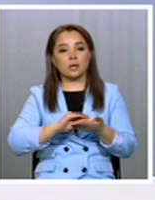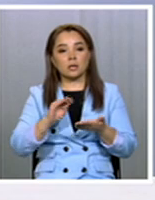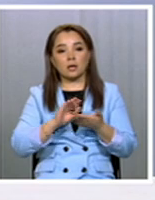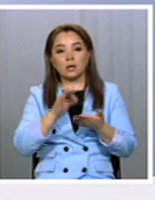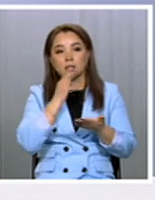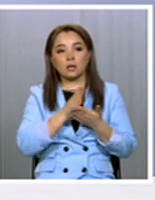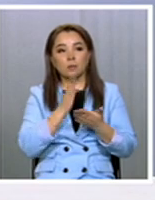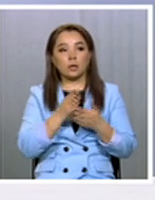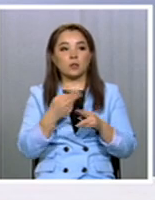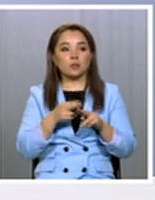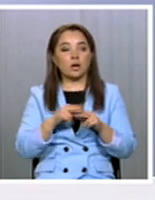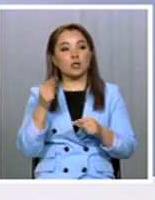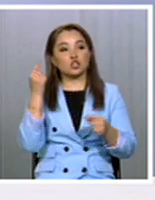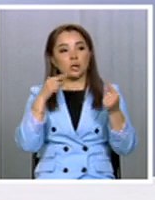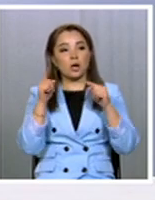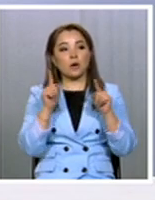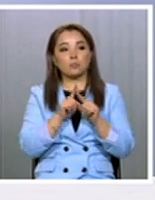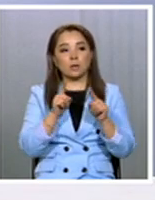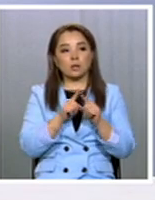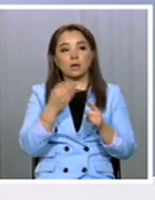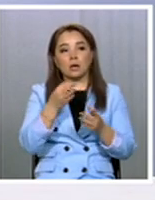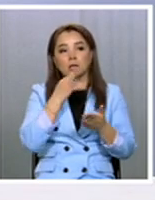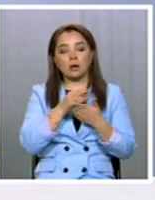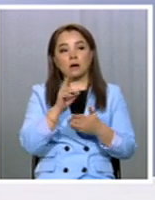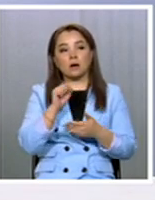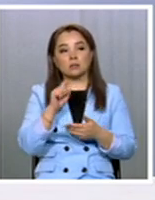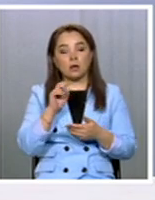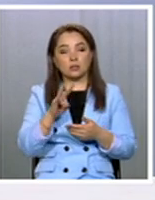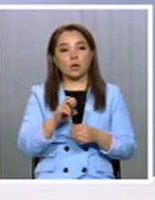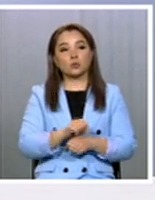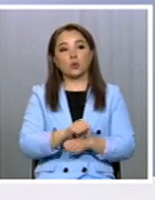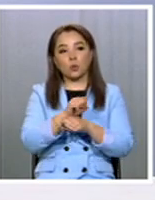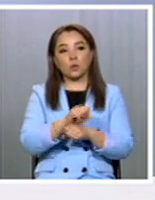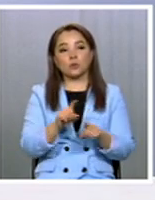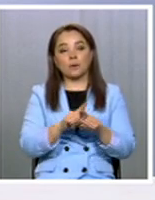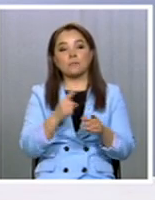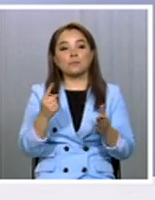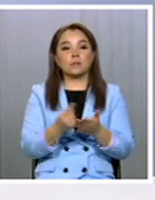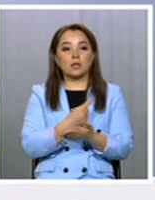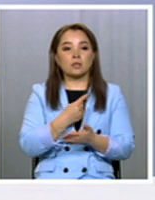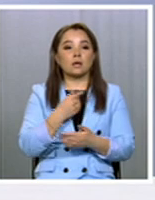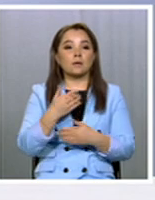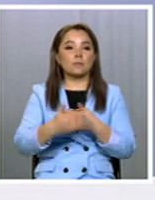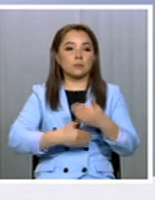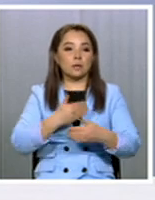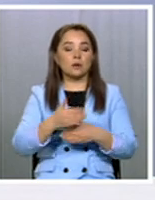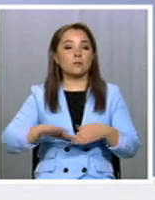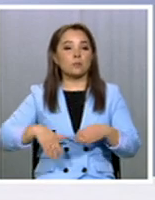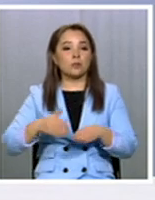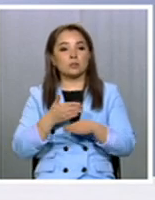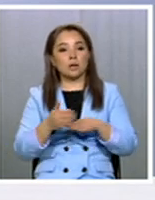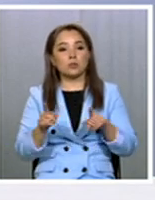Осы шығармаларынан Қазан төңкерісінің алды кейінгі кезеңдердегі аласапыран оқиғалары